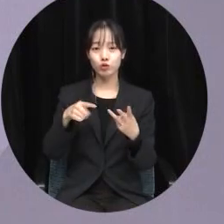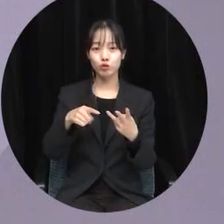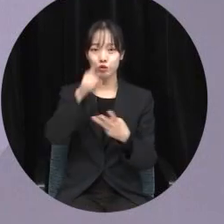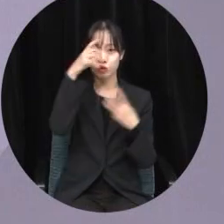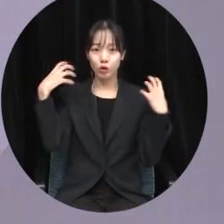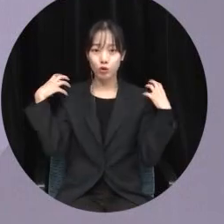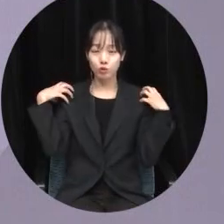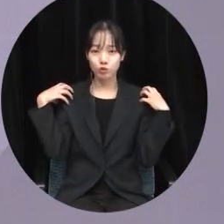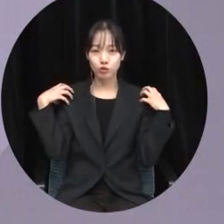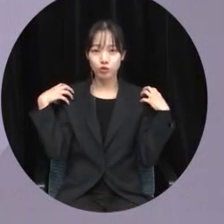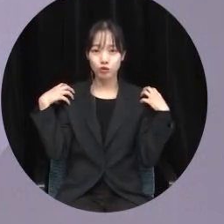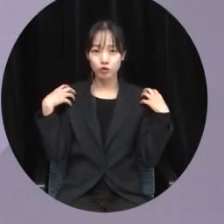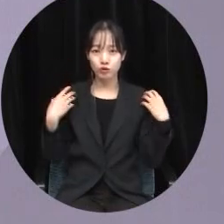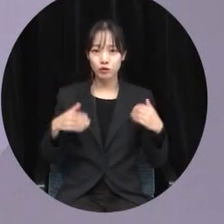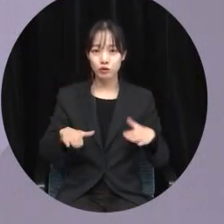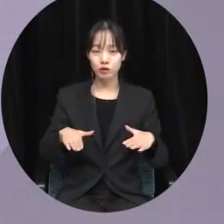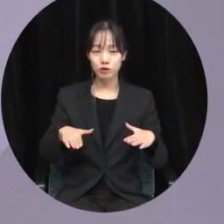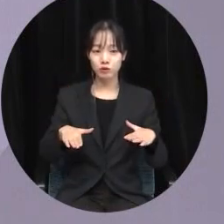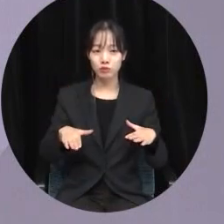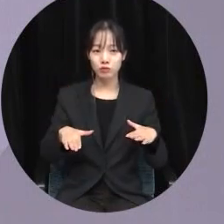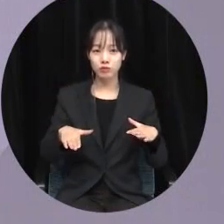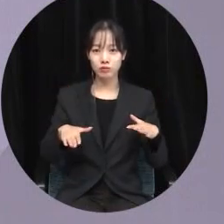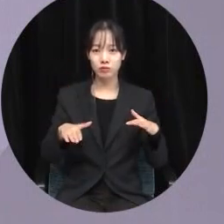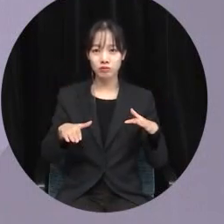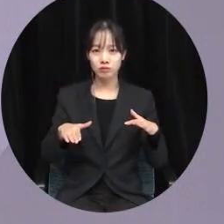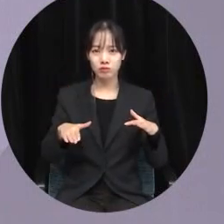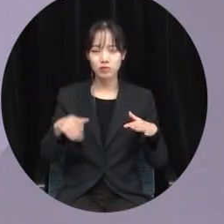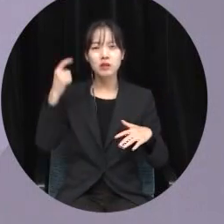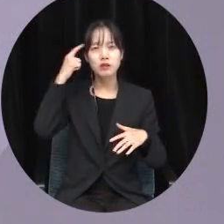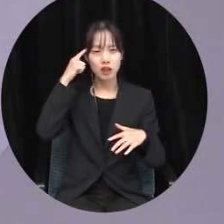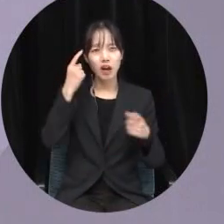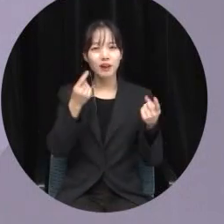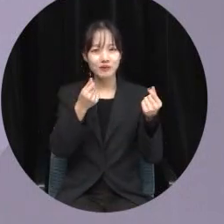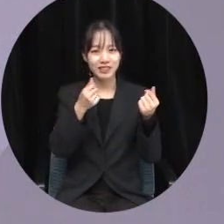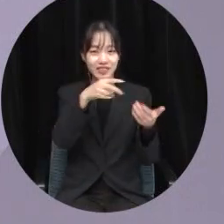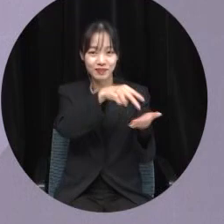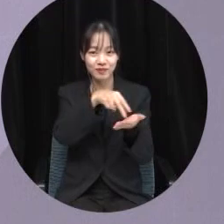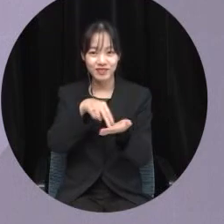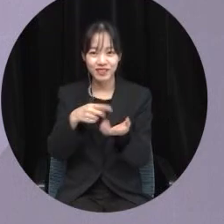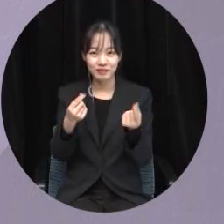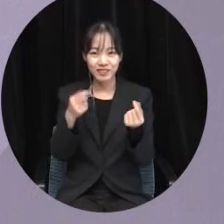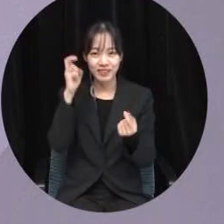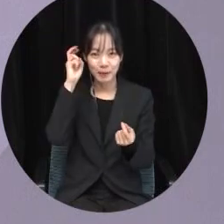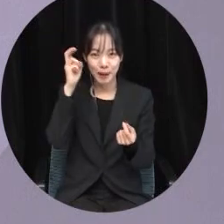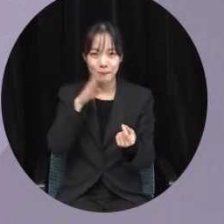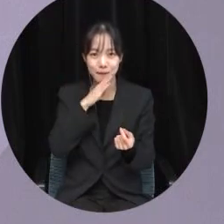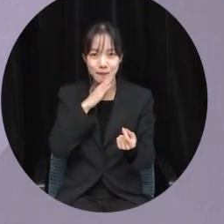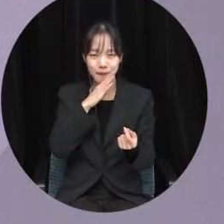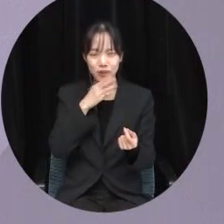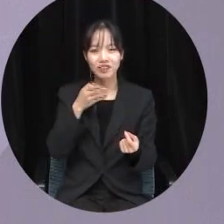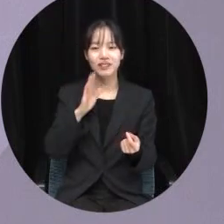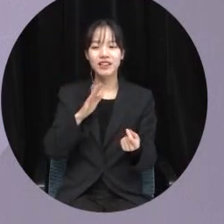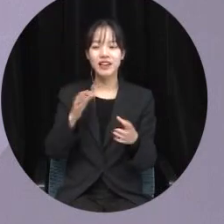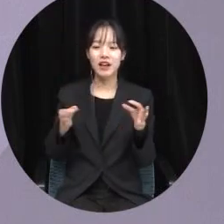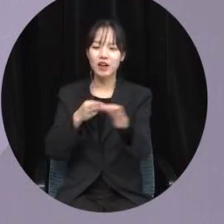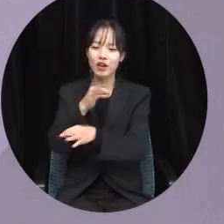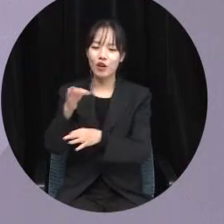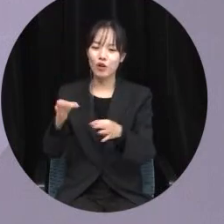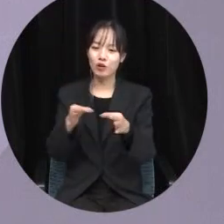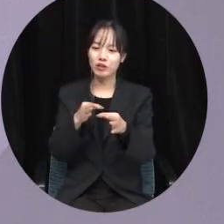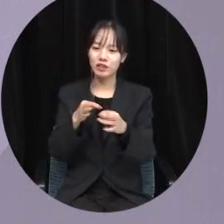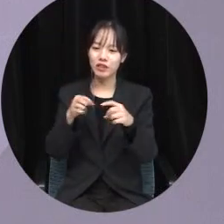위한 그 기조는 왜 다르겠습니까? 같다고 생각하는데 윤석열 정부의 경제 정책은